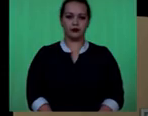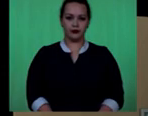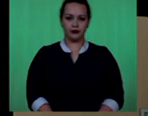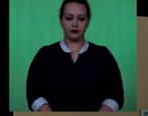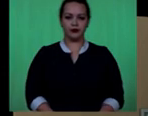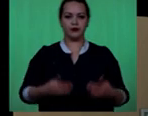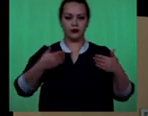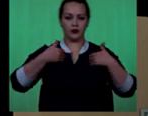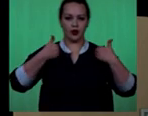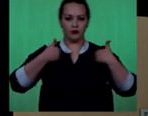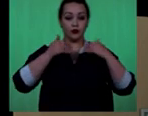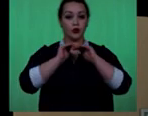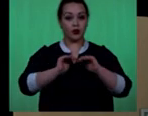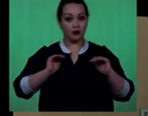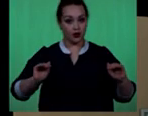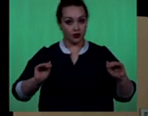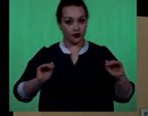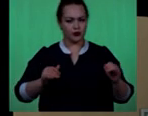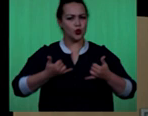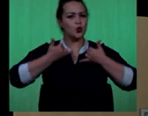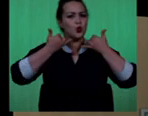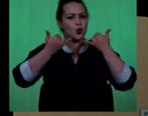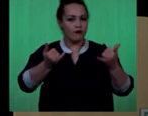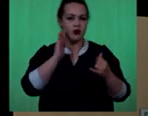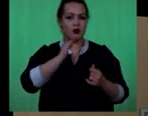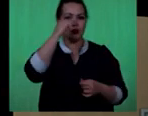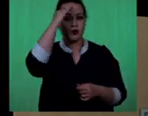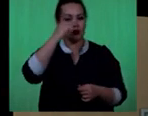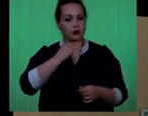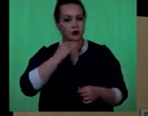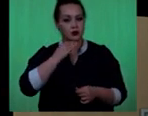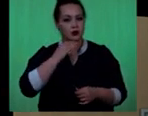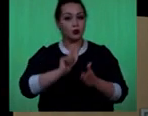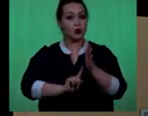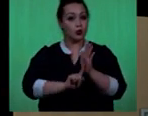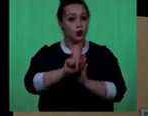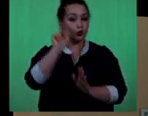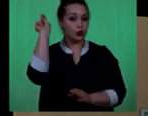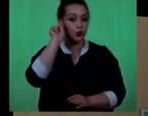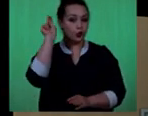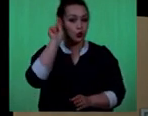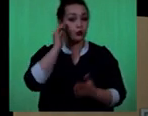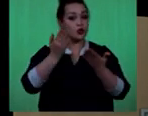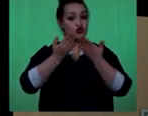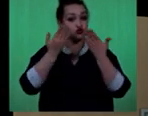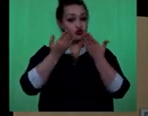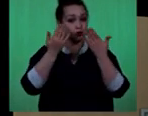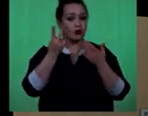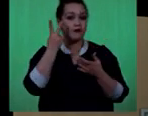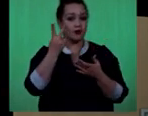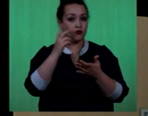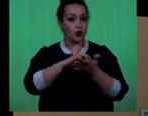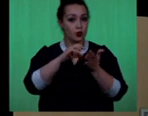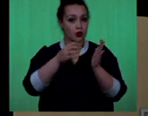здравствуйте ребята и уважаемые родители мы начинаем урок чтения во втором